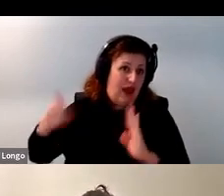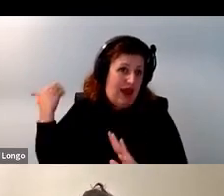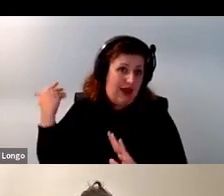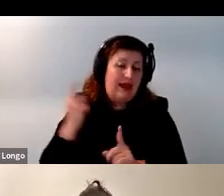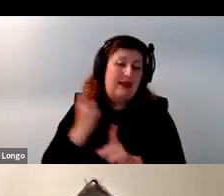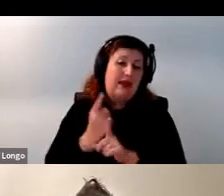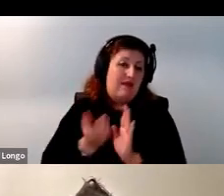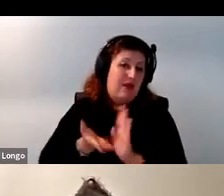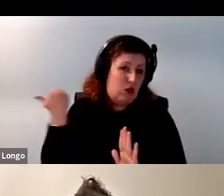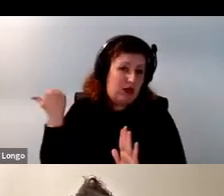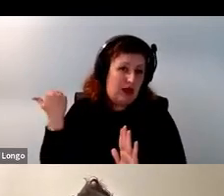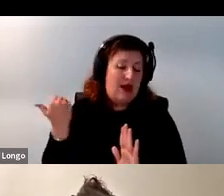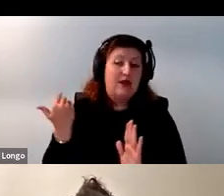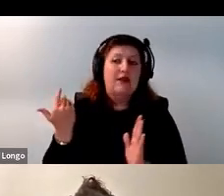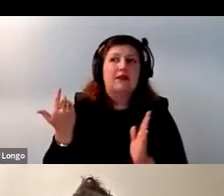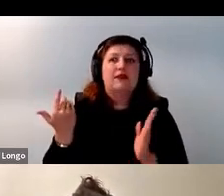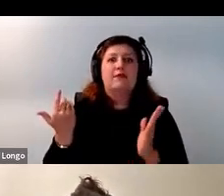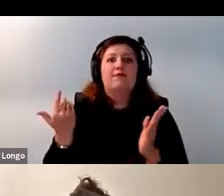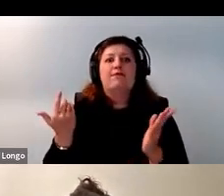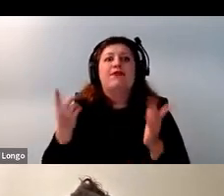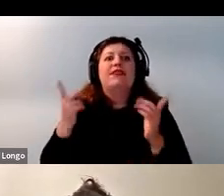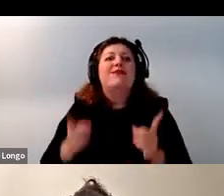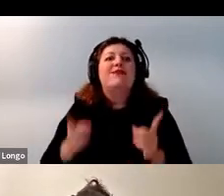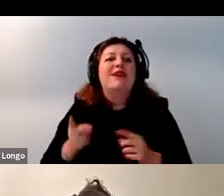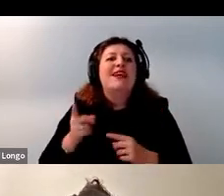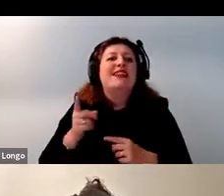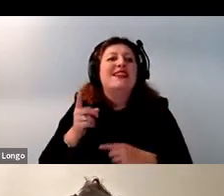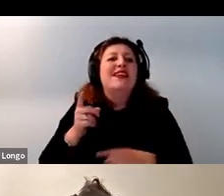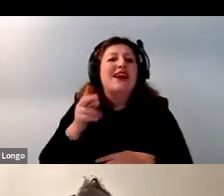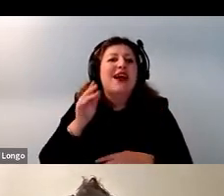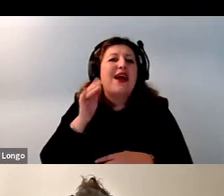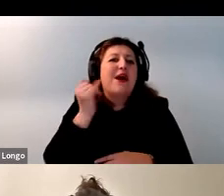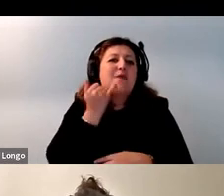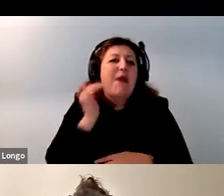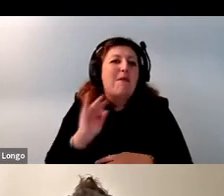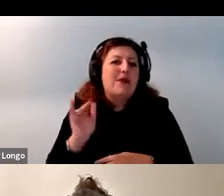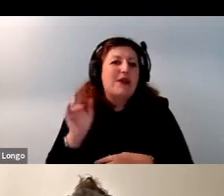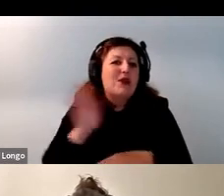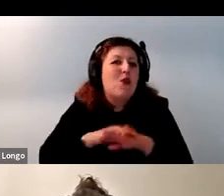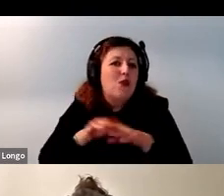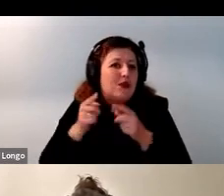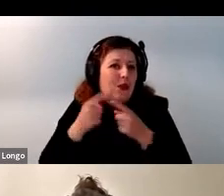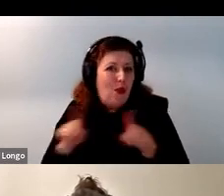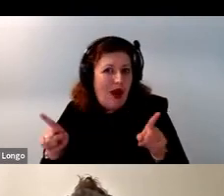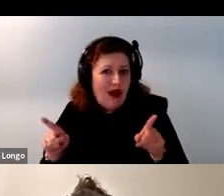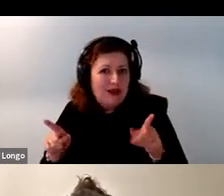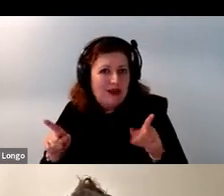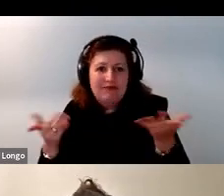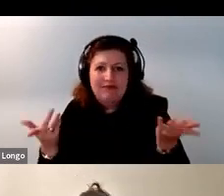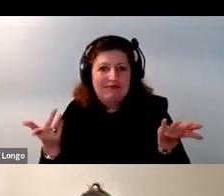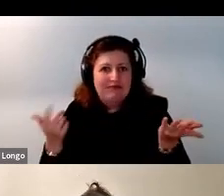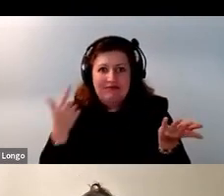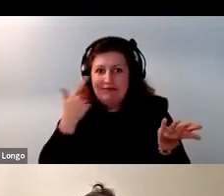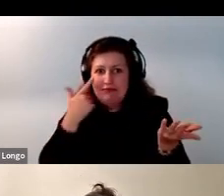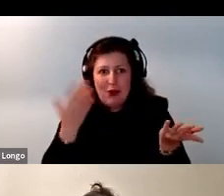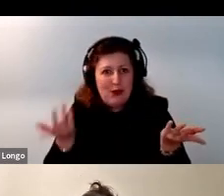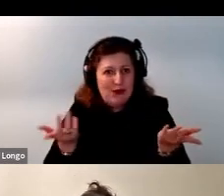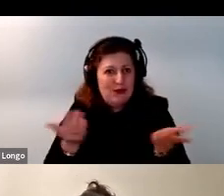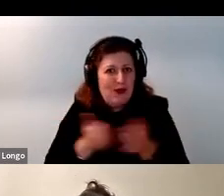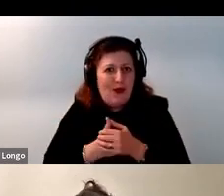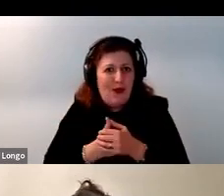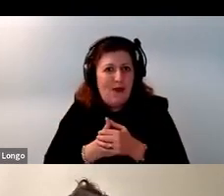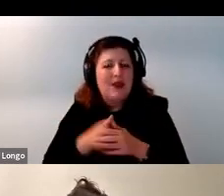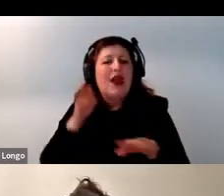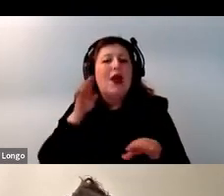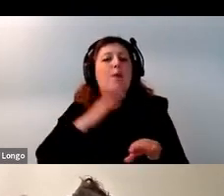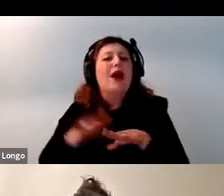Quella più piccolina per i bagni singoli anche di più, perché non eravamo sicurissima di quanto sarebbe stata utilizzata. Quindi a livello di